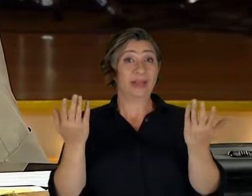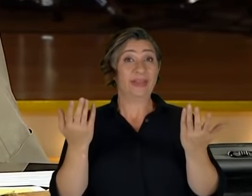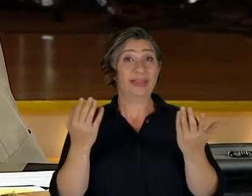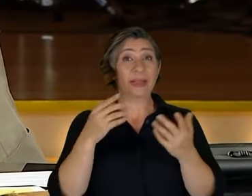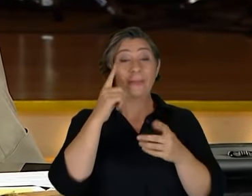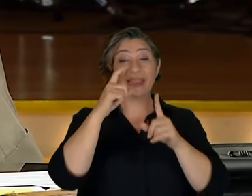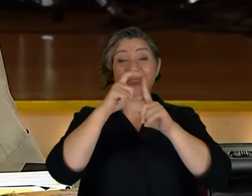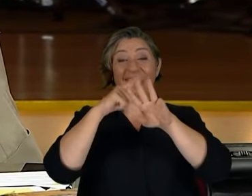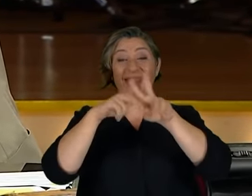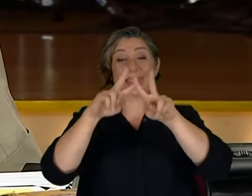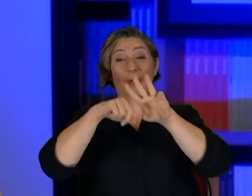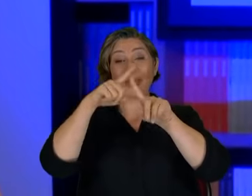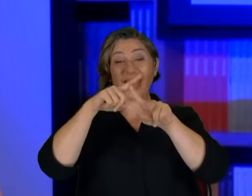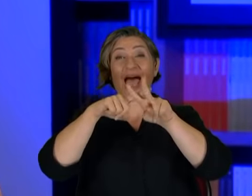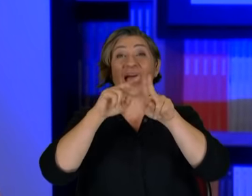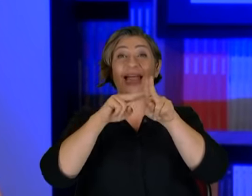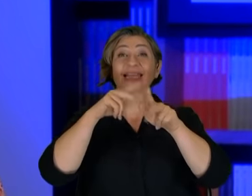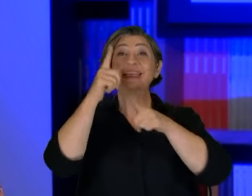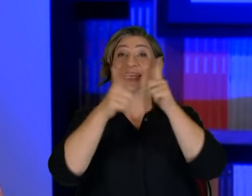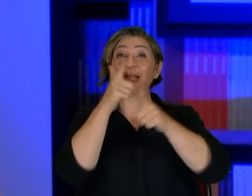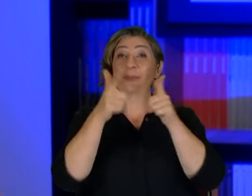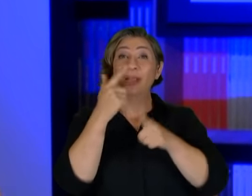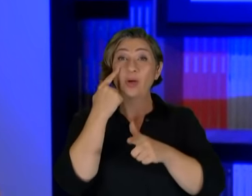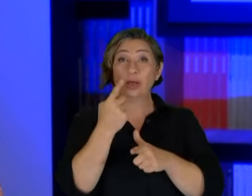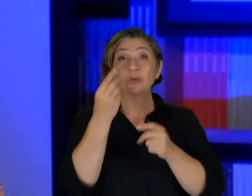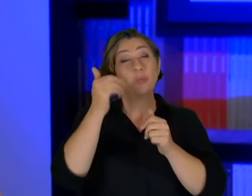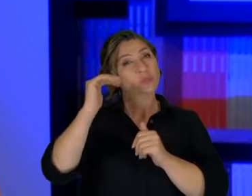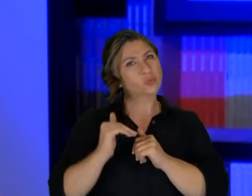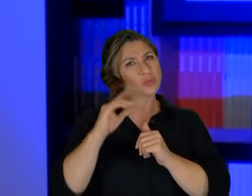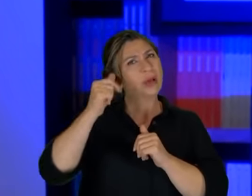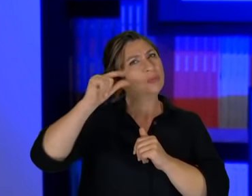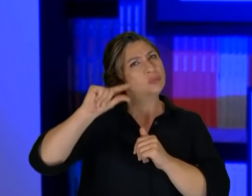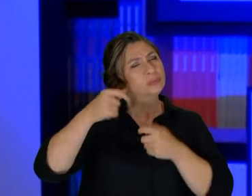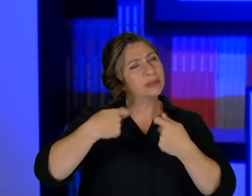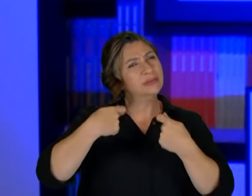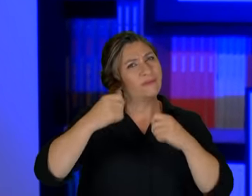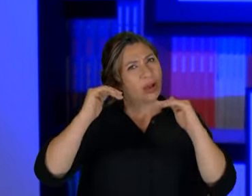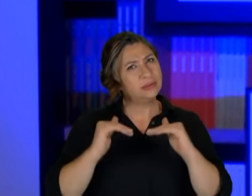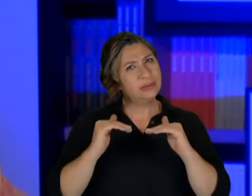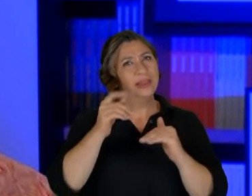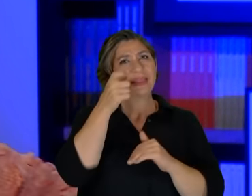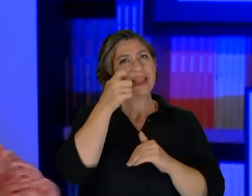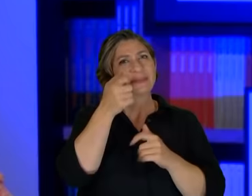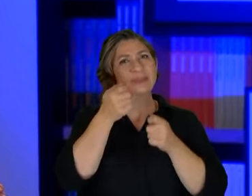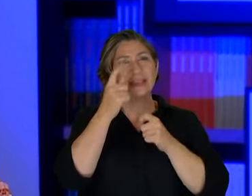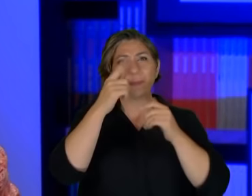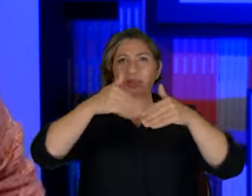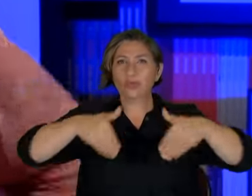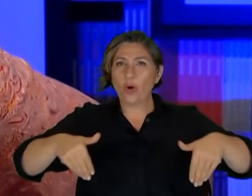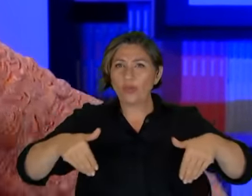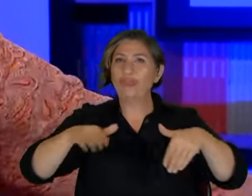Bir Demet Akalın klibine göre bayağı da ucuza mal ediyorsun. Çünkü dikkatimi çekti. Tek bir don ya